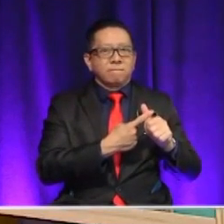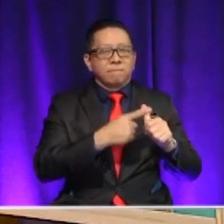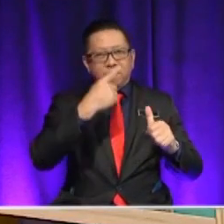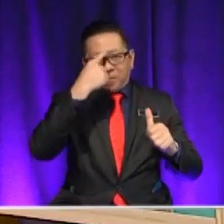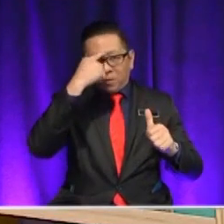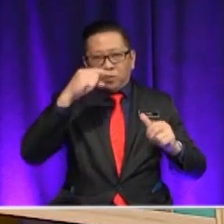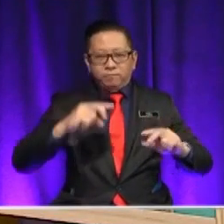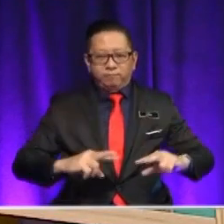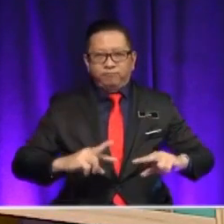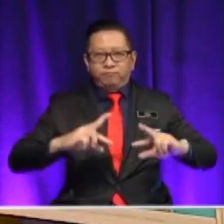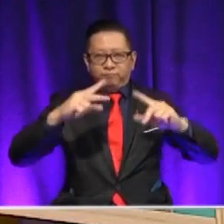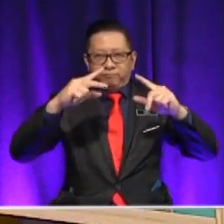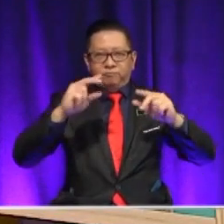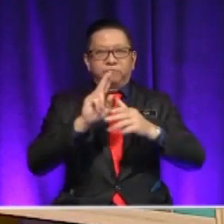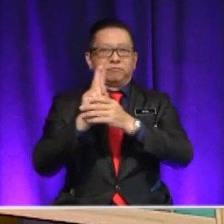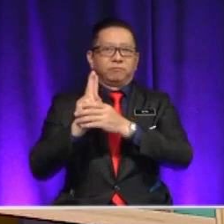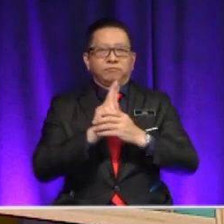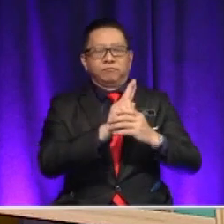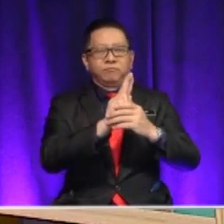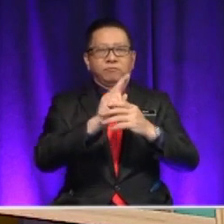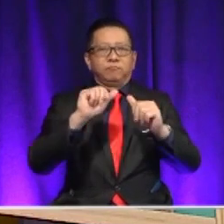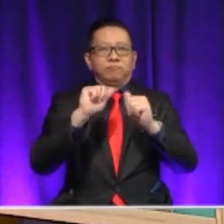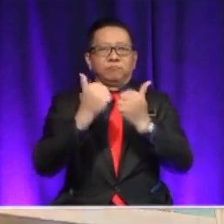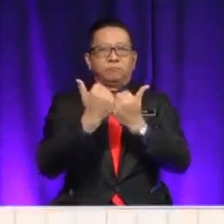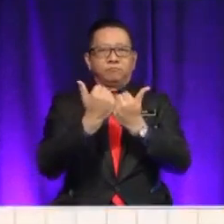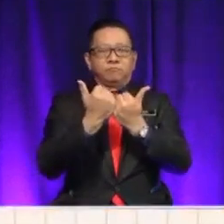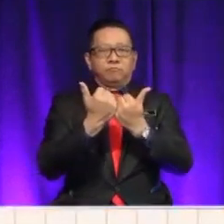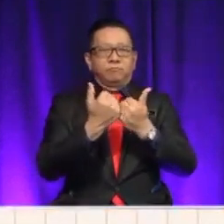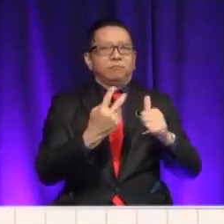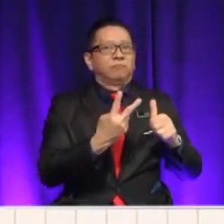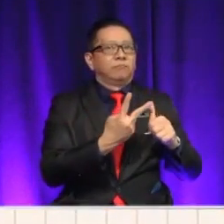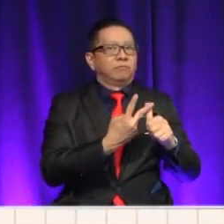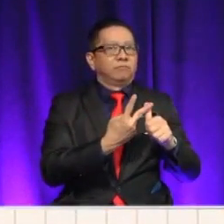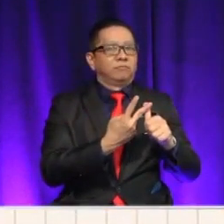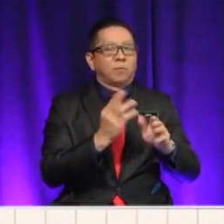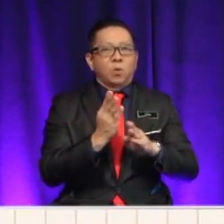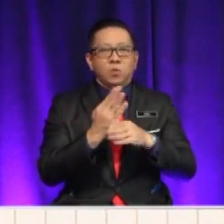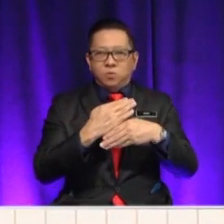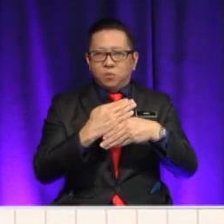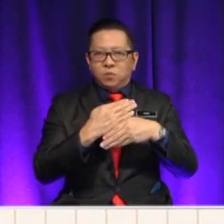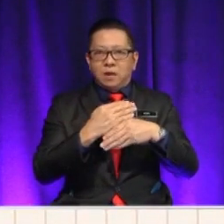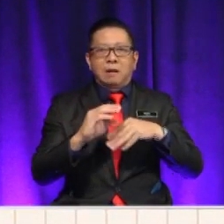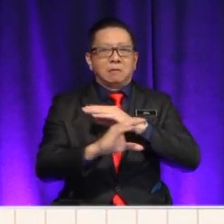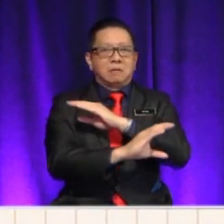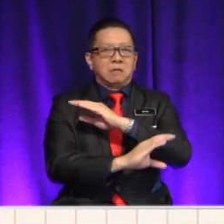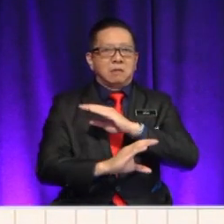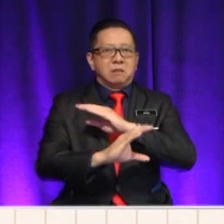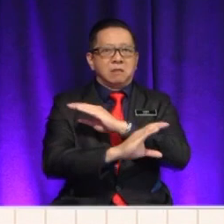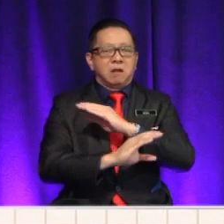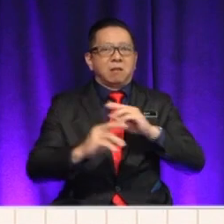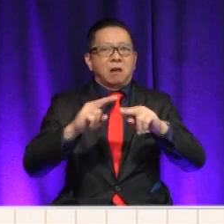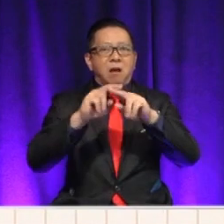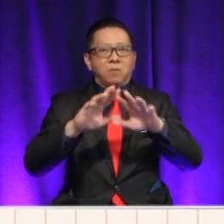perpaduan kaum. Okey, yang seterusnya adalah untuk membentuk sebuah negara yang harmoni. Okey, kemudian